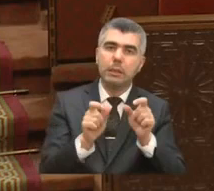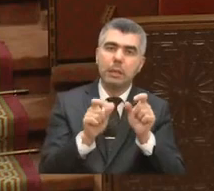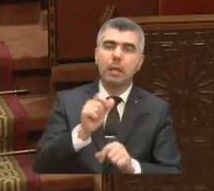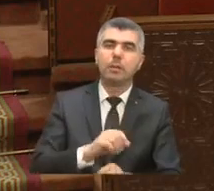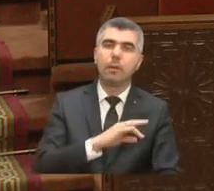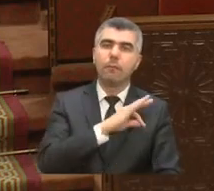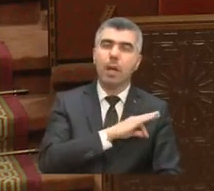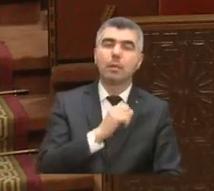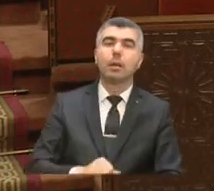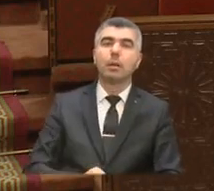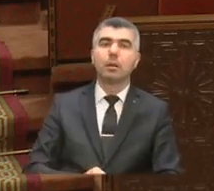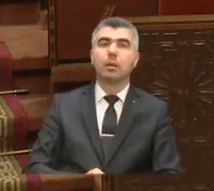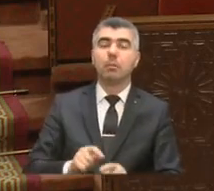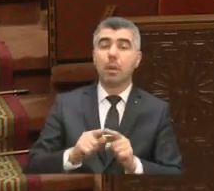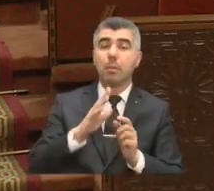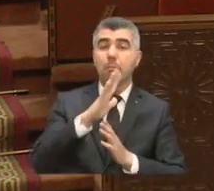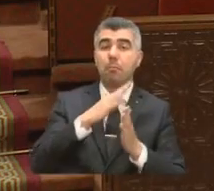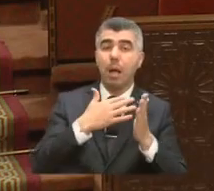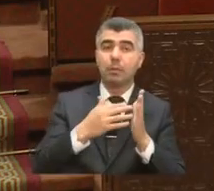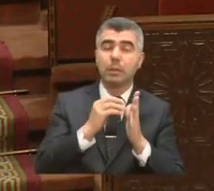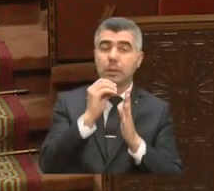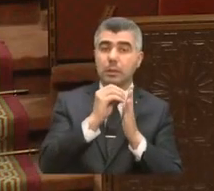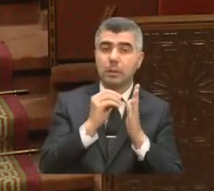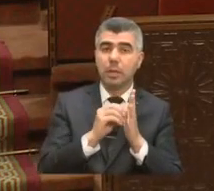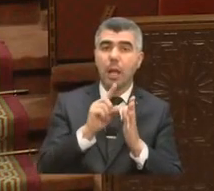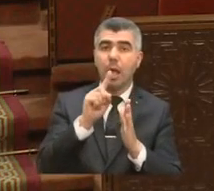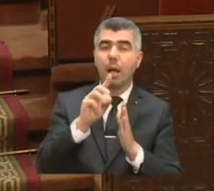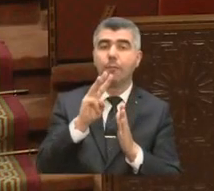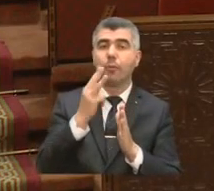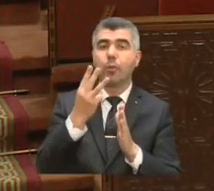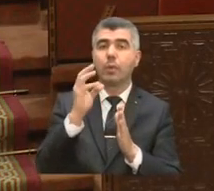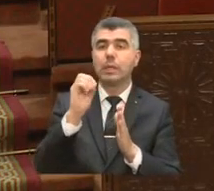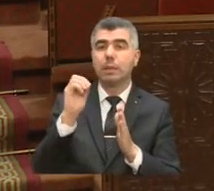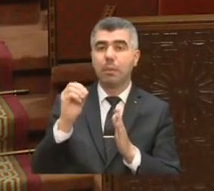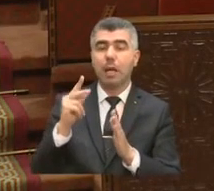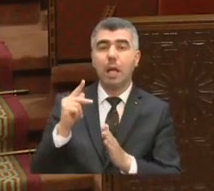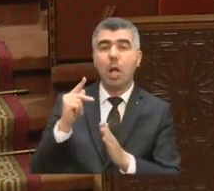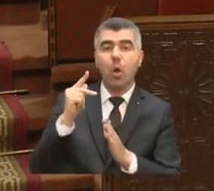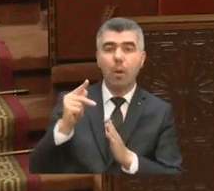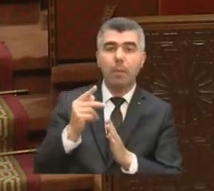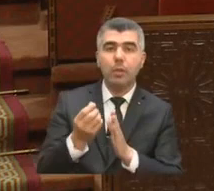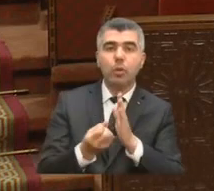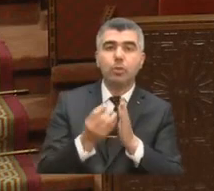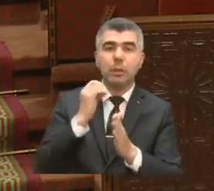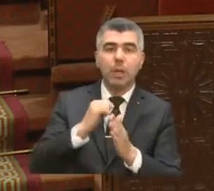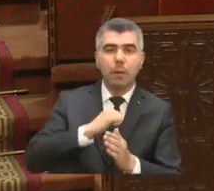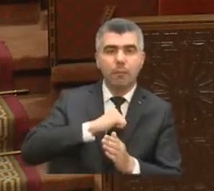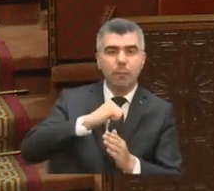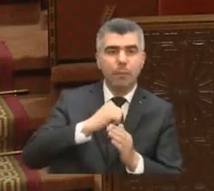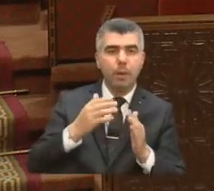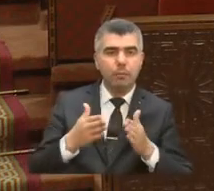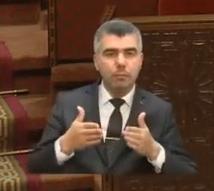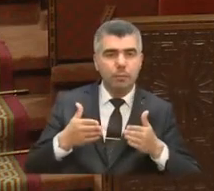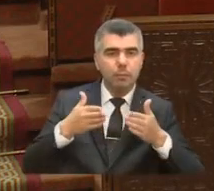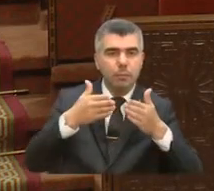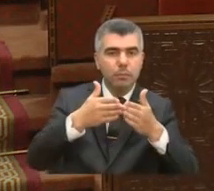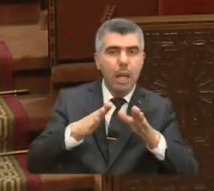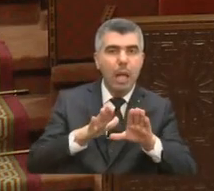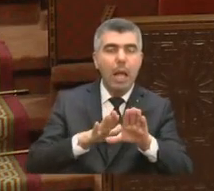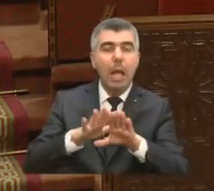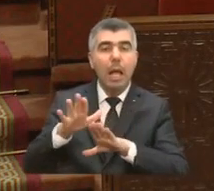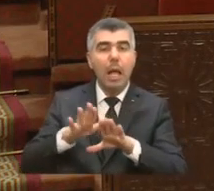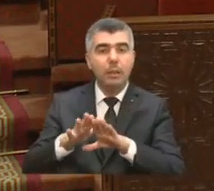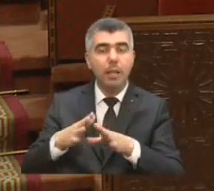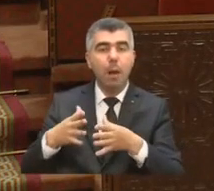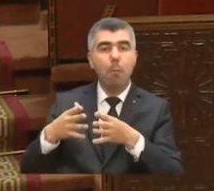الاشاره الى ان هذا المخطط تيضمن انشاء 1300 كيلومتر من الخطوط الجديده للسرعه الفائقه لربط كل المقادير في الجنوب